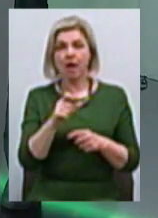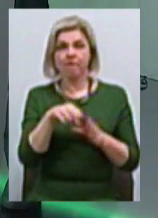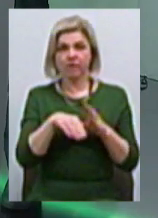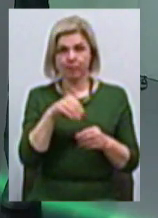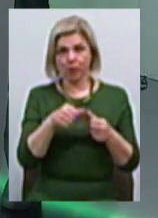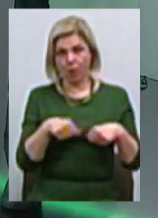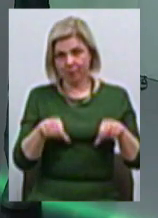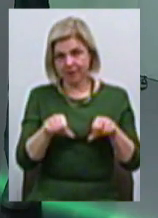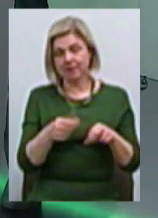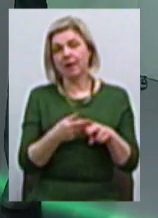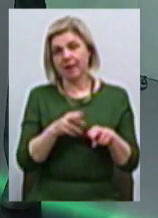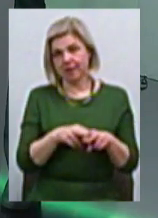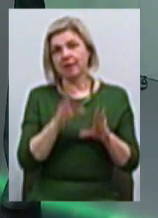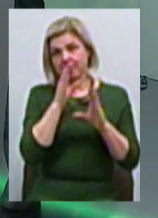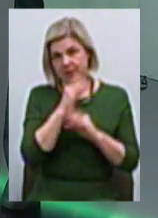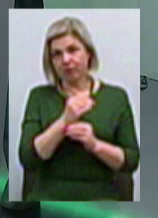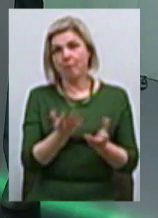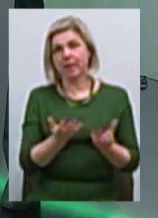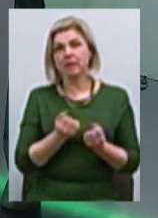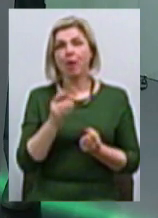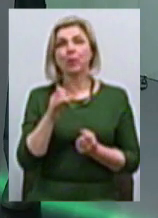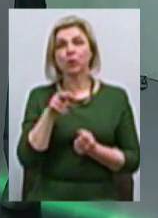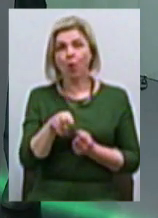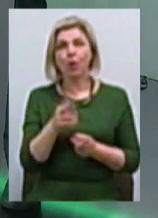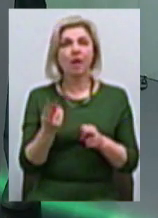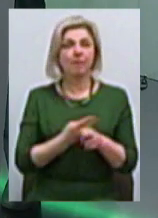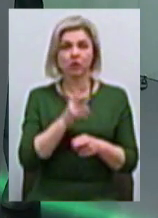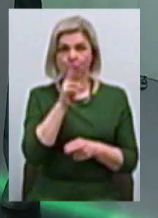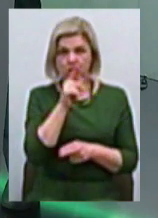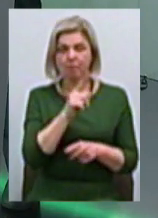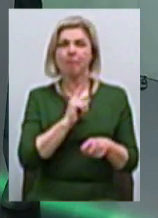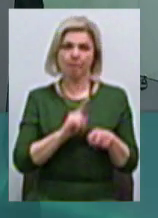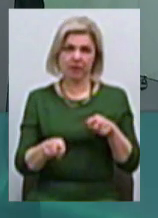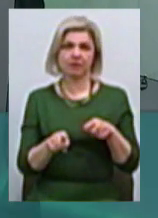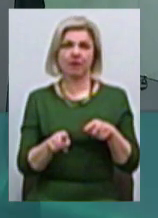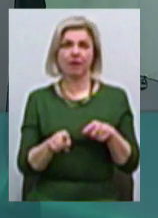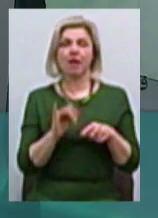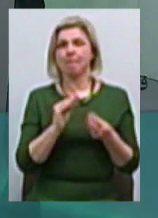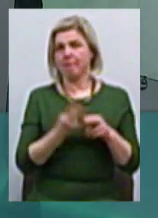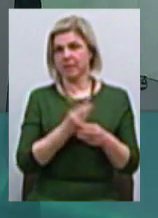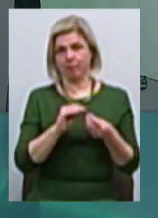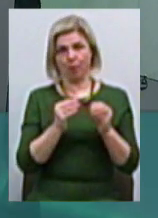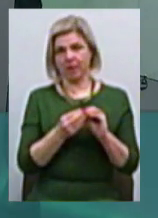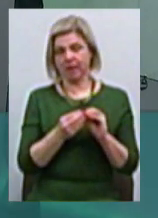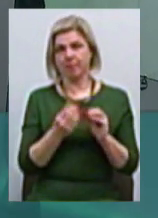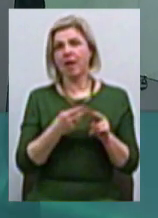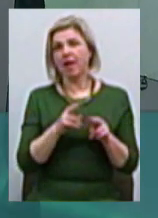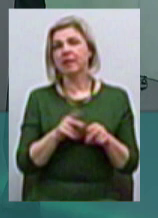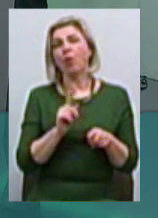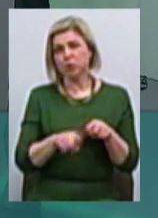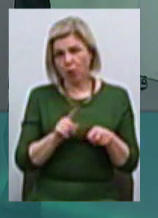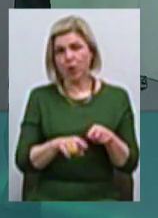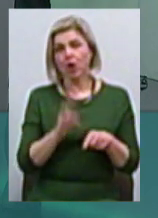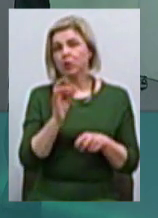позволит, например, принимать протоколы без ошибок, быстро и без проблем. То есть это несколько ускорит, но это все